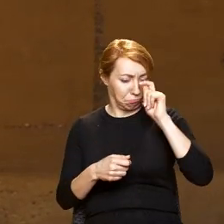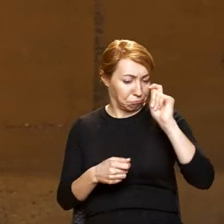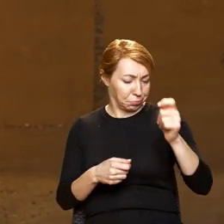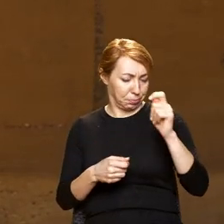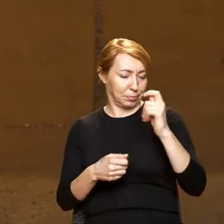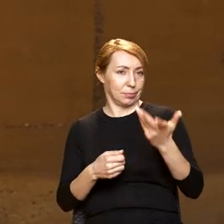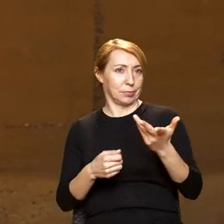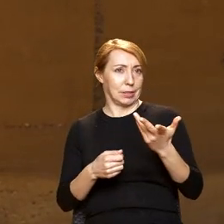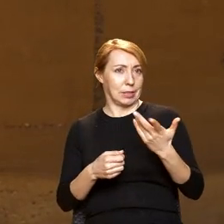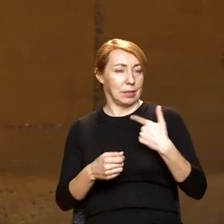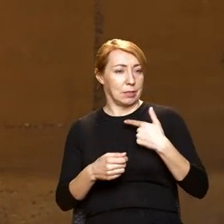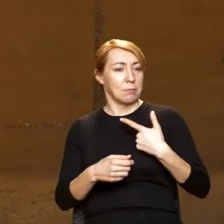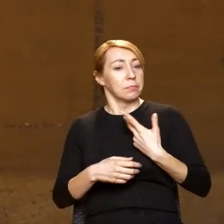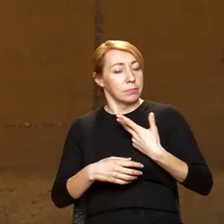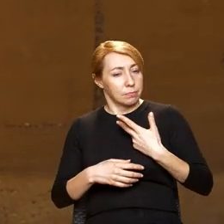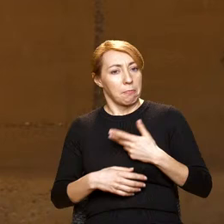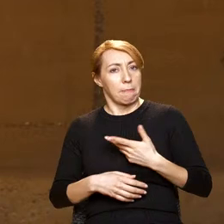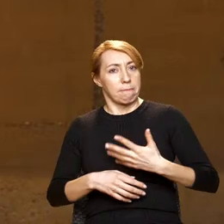pani udźwignęła